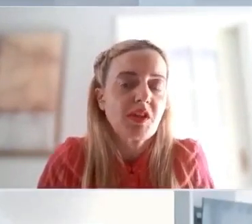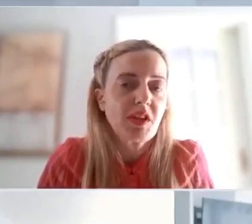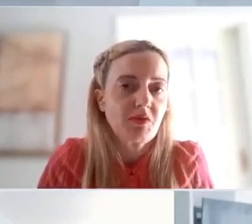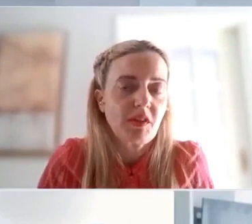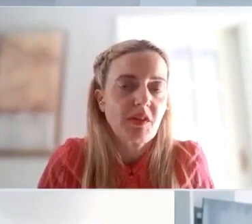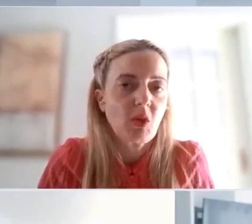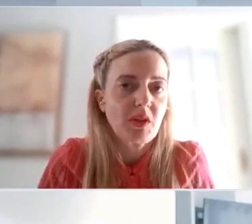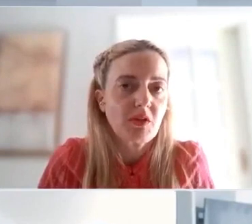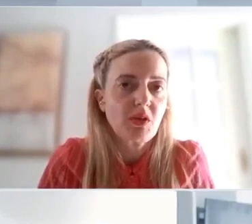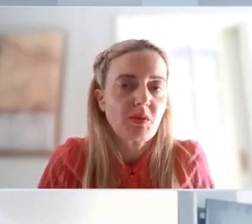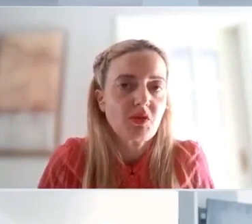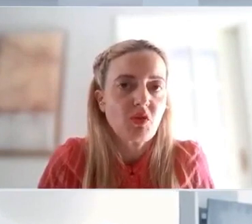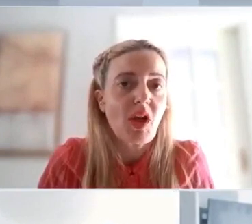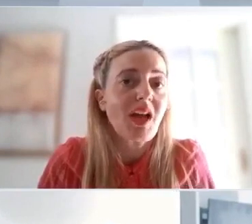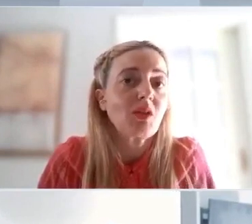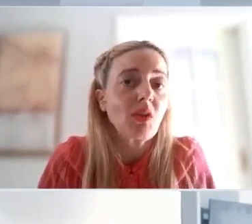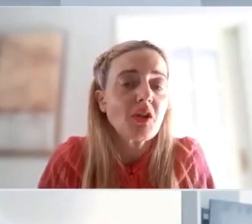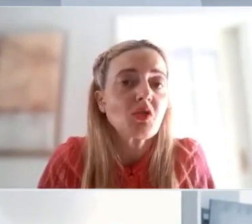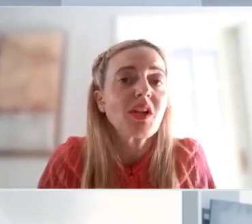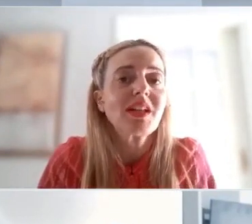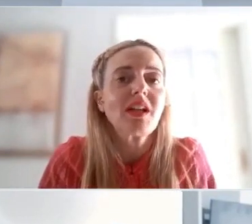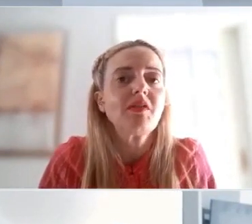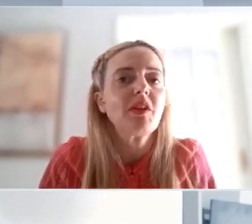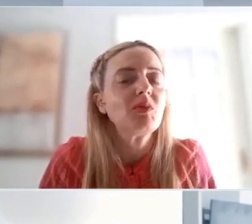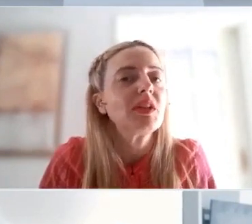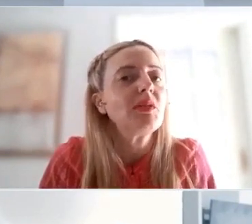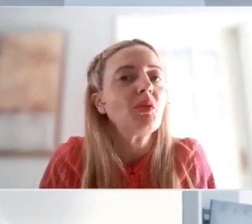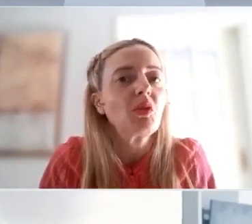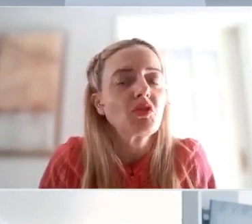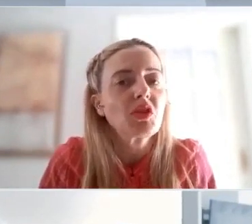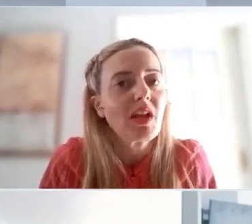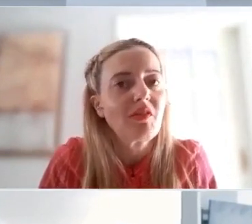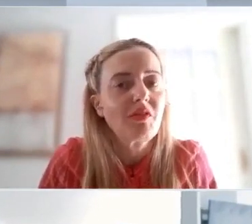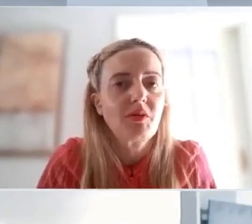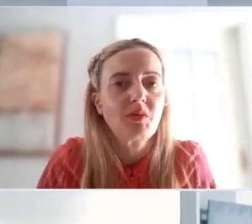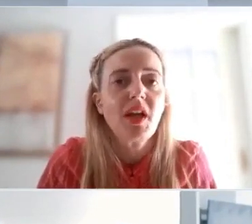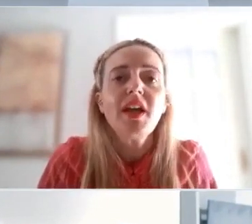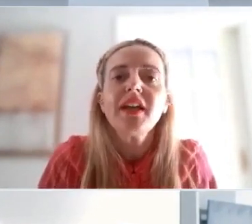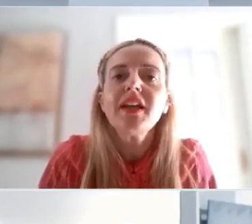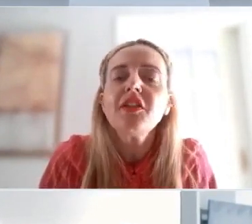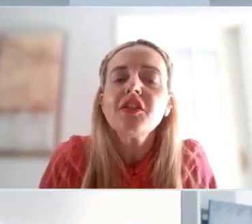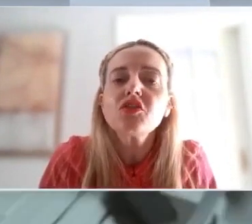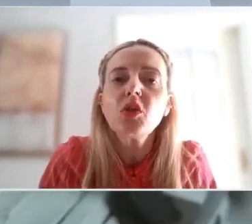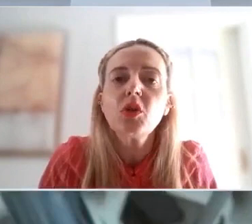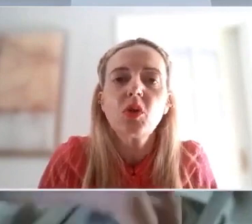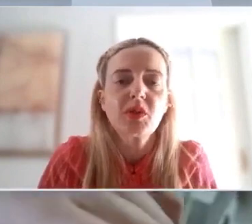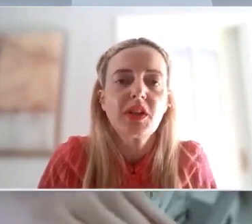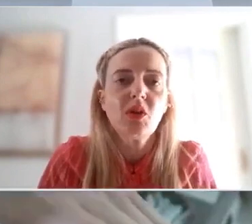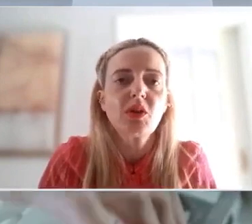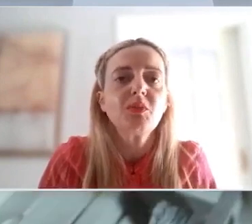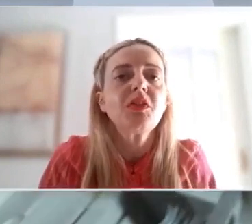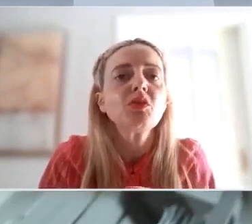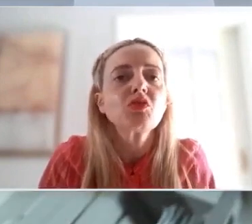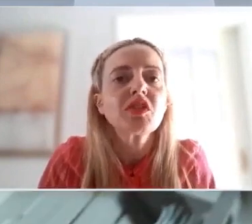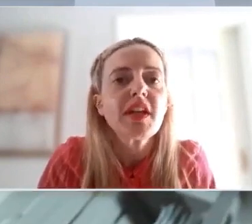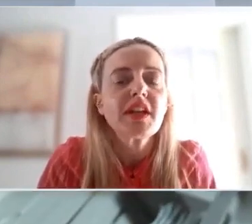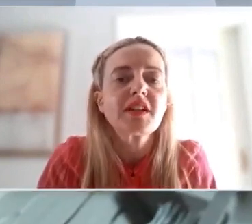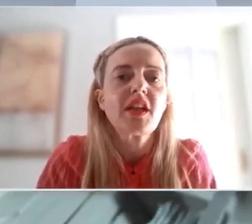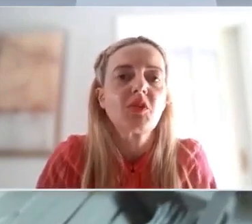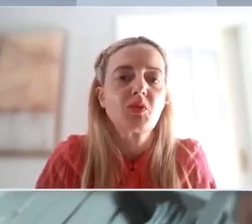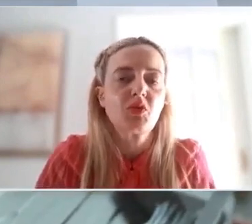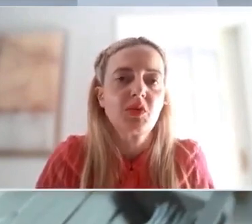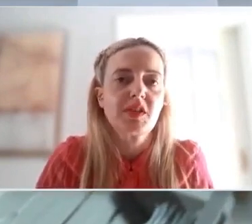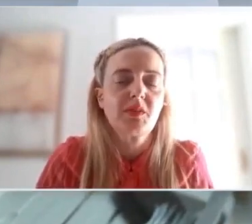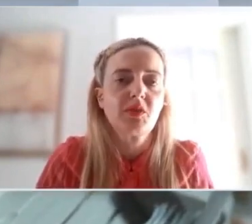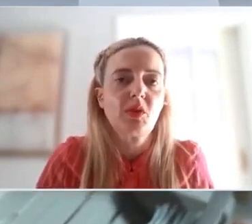όροι που προστατεύουν τα δικαιώματα των τραπεζών. Αλλά τουλάχιστον να καταλαβαίνουμε τι υποχρεώσεις να λαμβάνουμε. Είναι δύσκολοι οικονομικοί όροι που δεν τους ξέρει